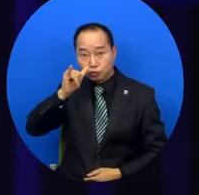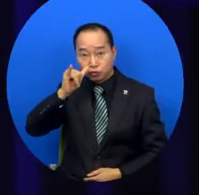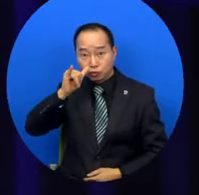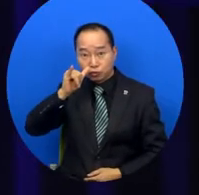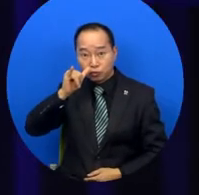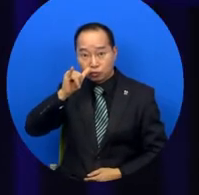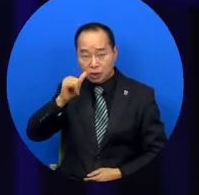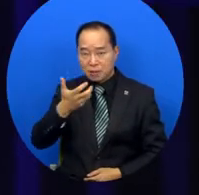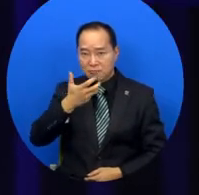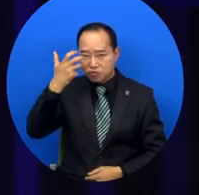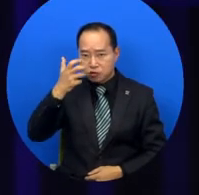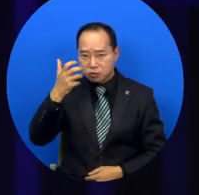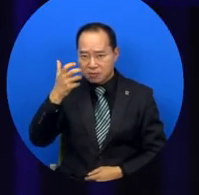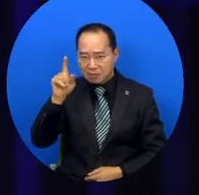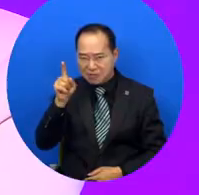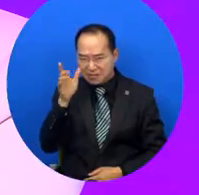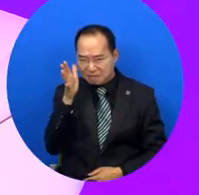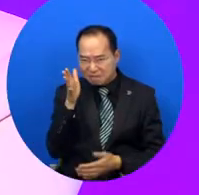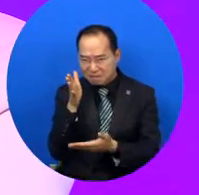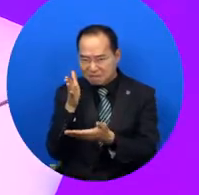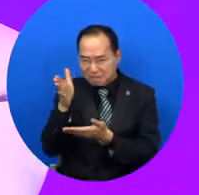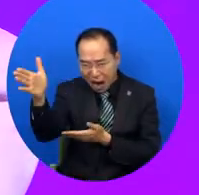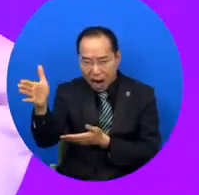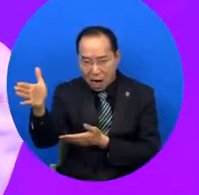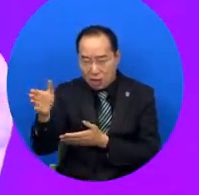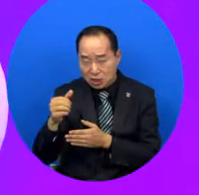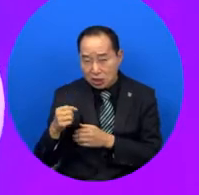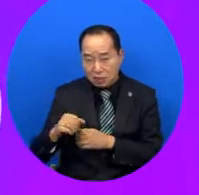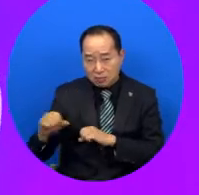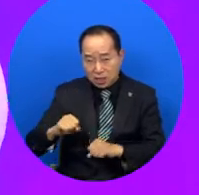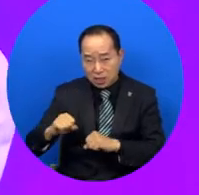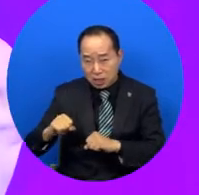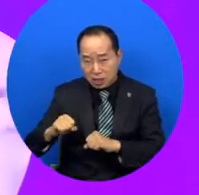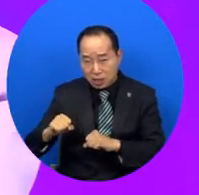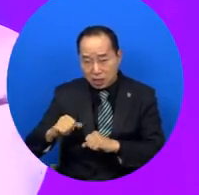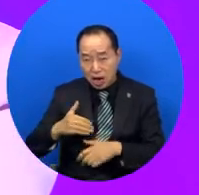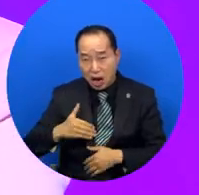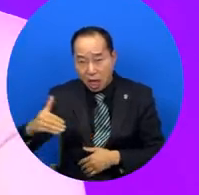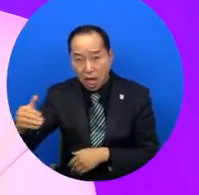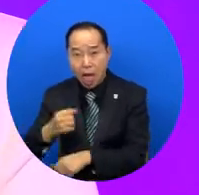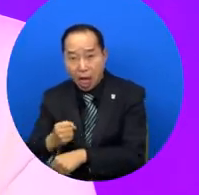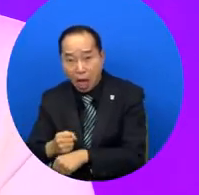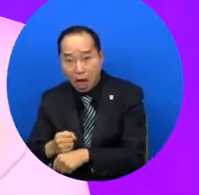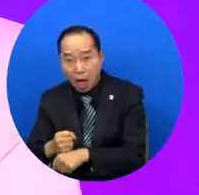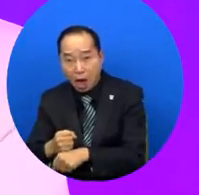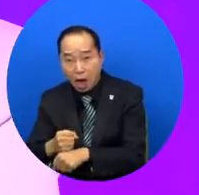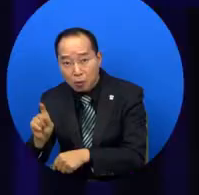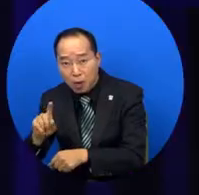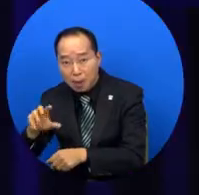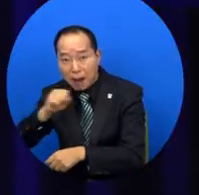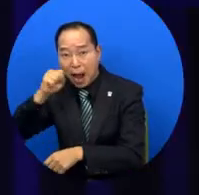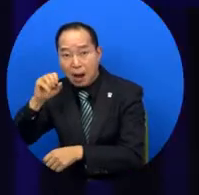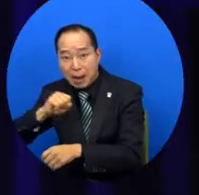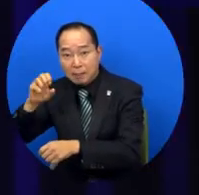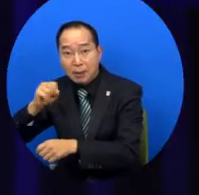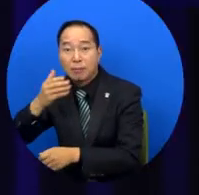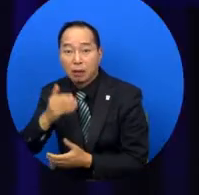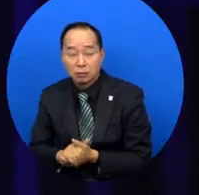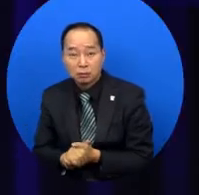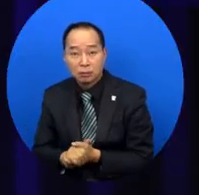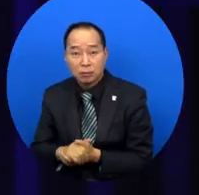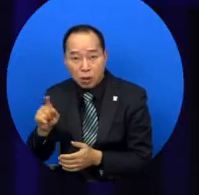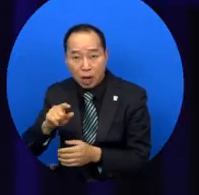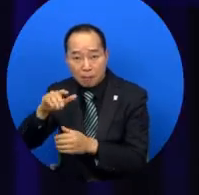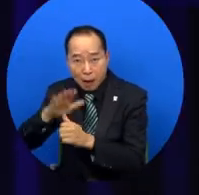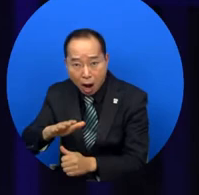꿈이 있잖아요. 자기 하고 싶은 게 있잖아요. 그러면은 그 방향성 따라가는 거야. 그러면은 뭐가 생겨 이렇게 barrier가 영어 뭐 이런 거.